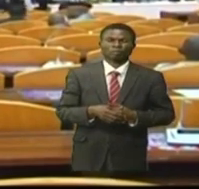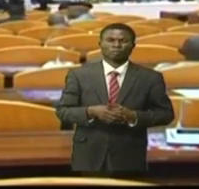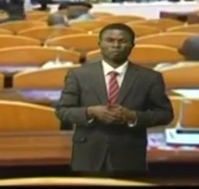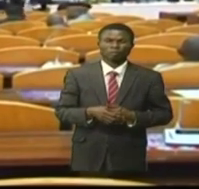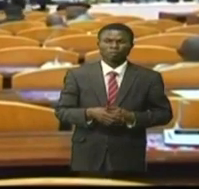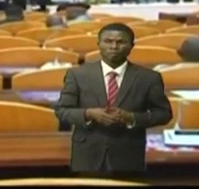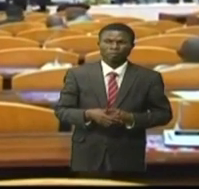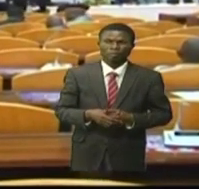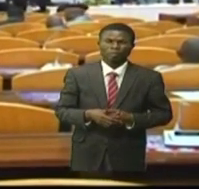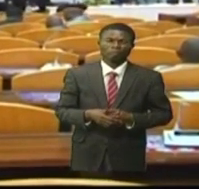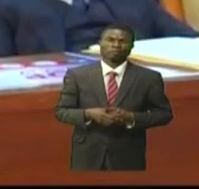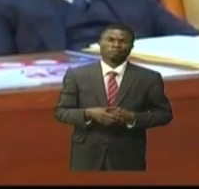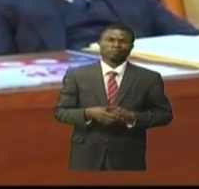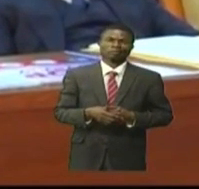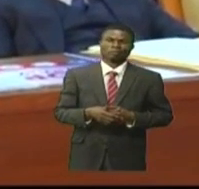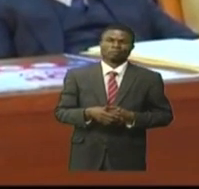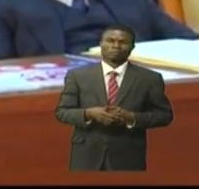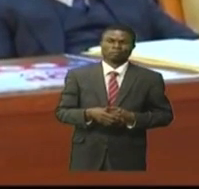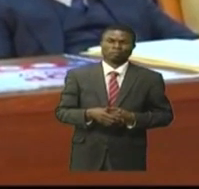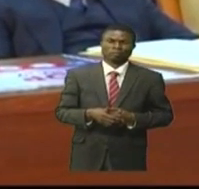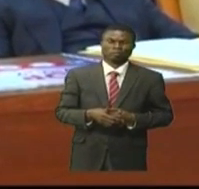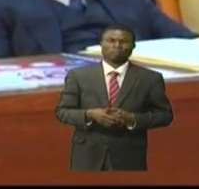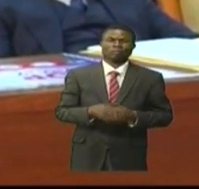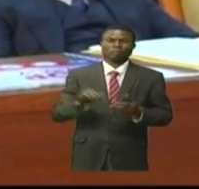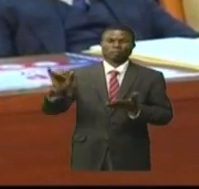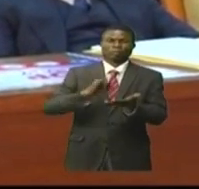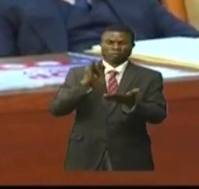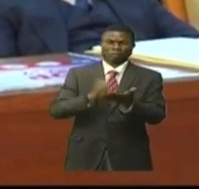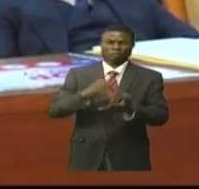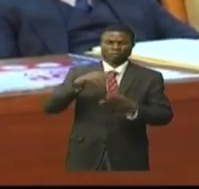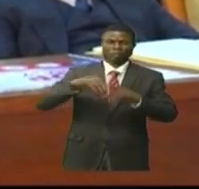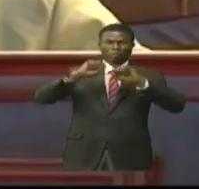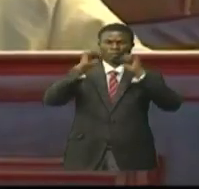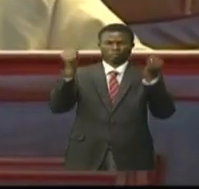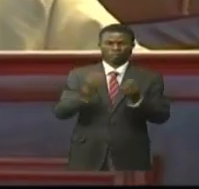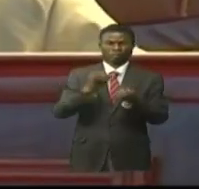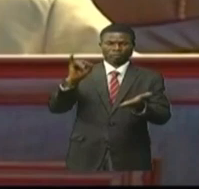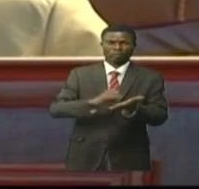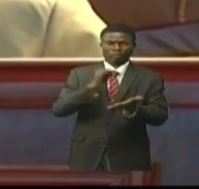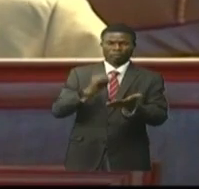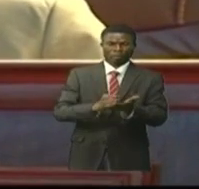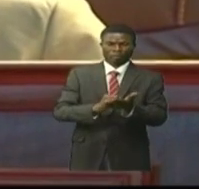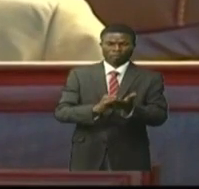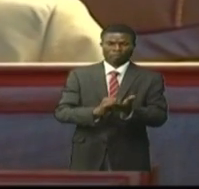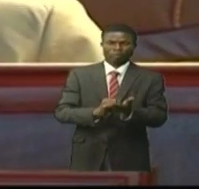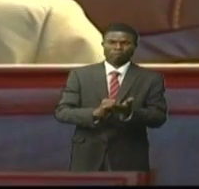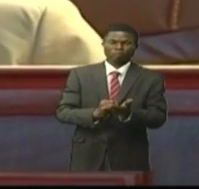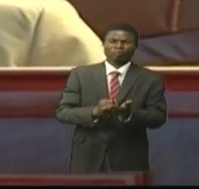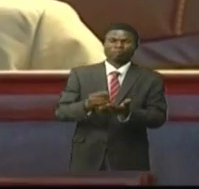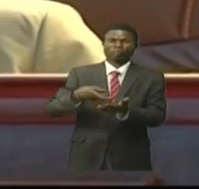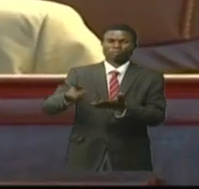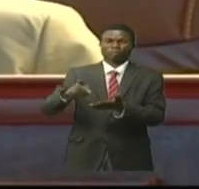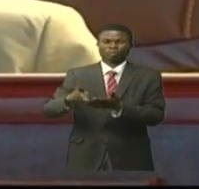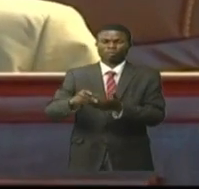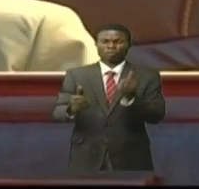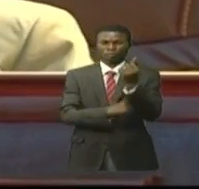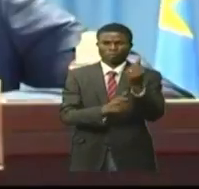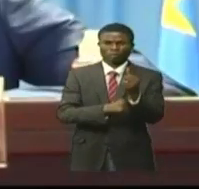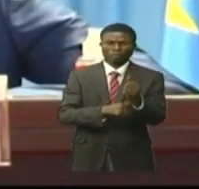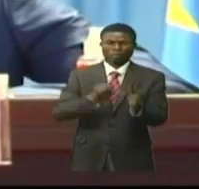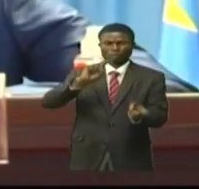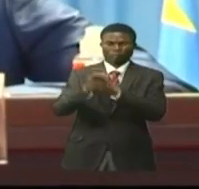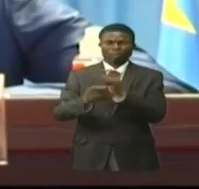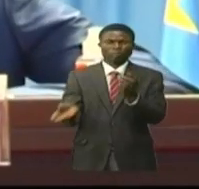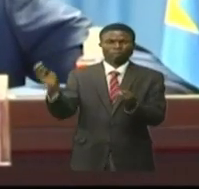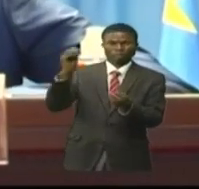de Louane relatif à l'impôt sur le société et à l'impôt sur le revenu de personnes physiques et l'autre modifiant